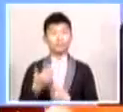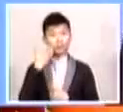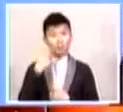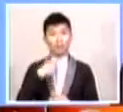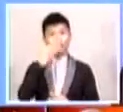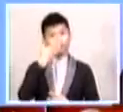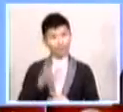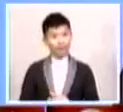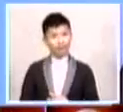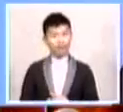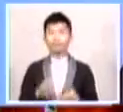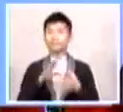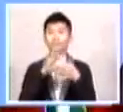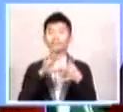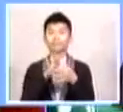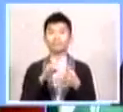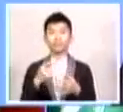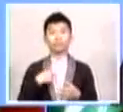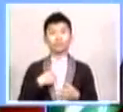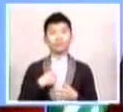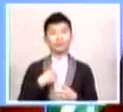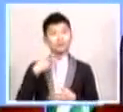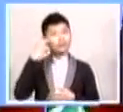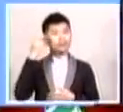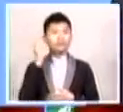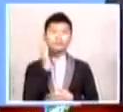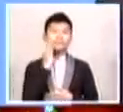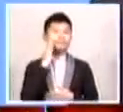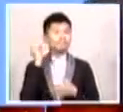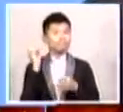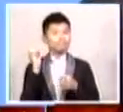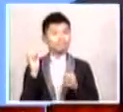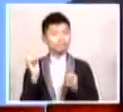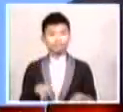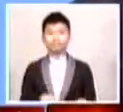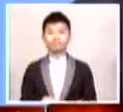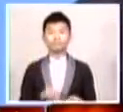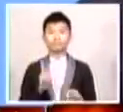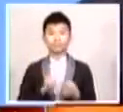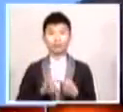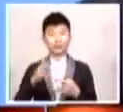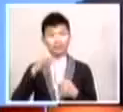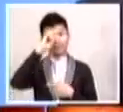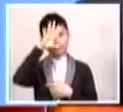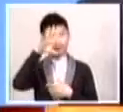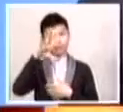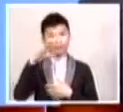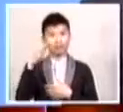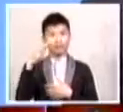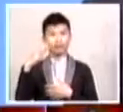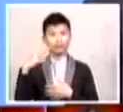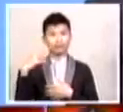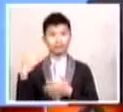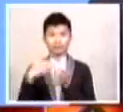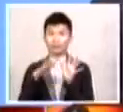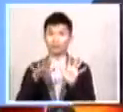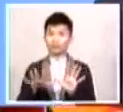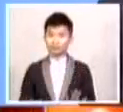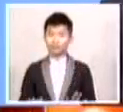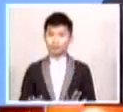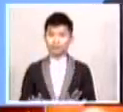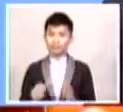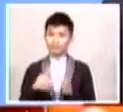落败，我会非常的遗憾。但从党外到创党，一路走